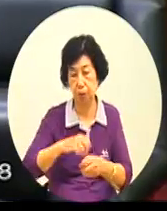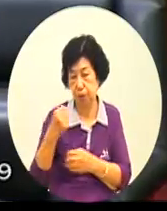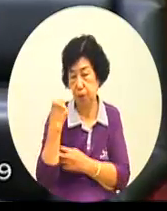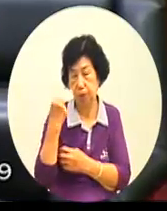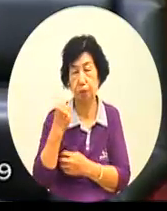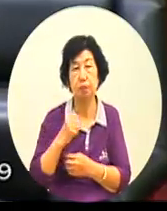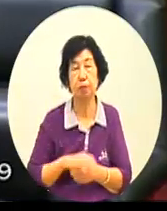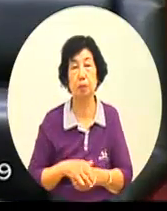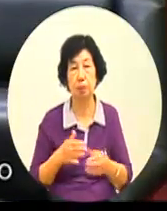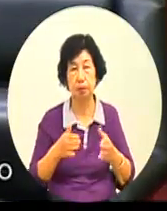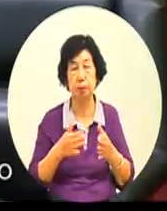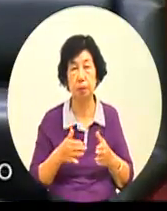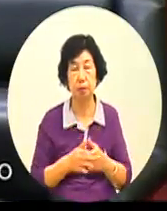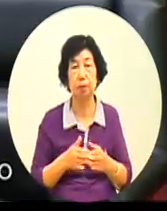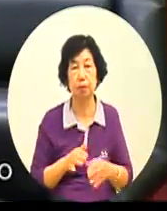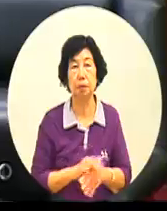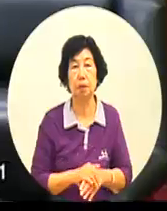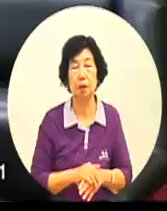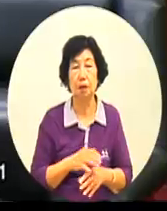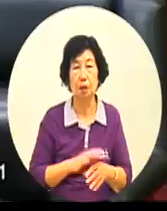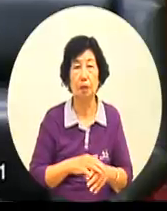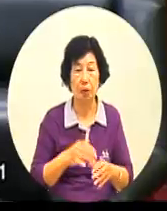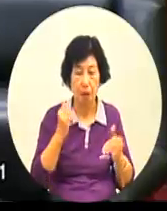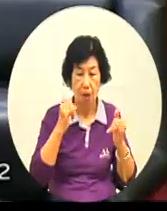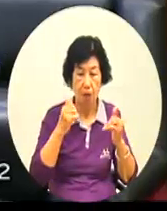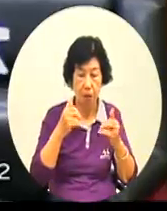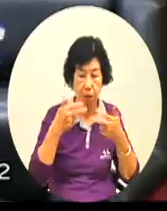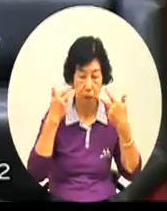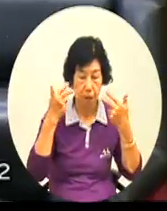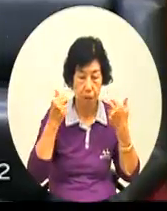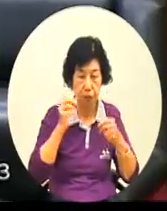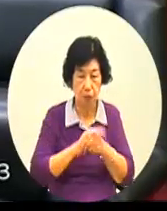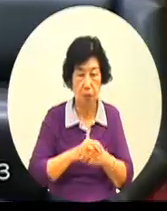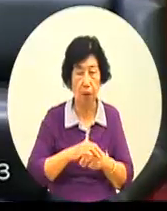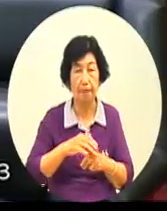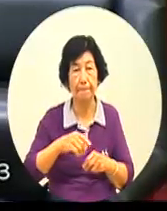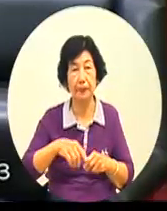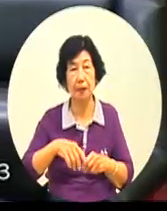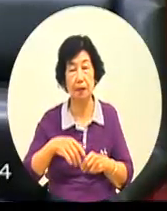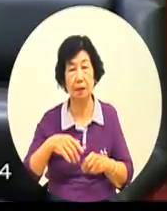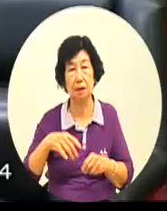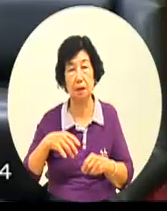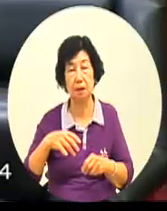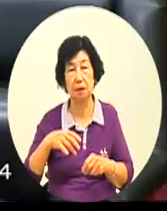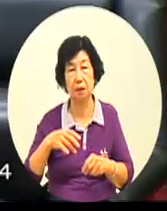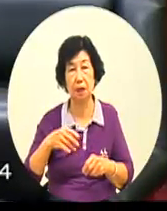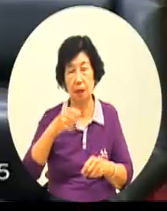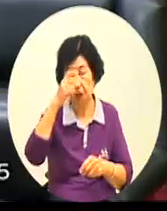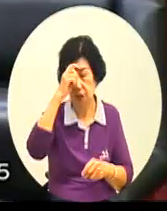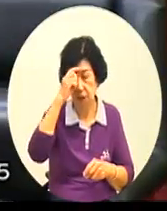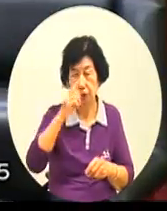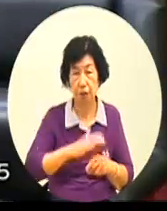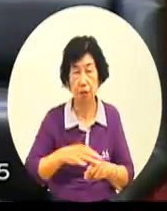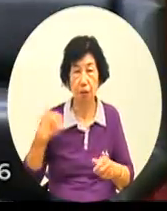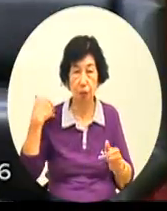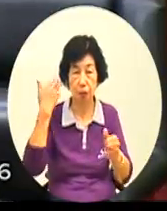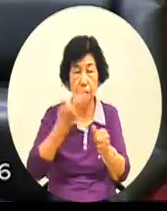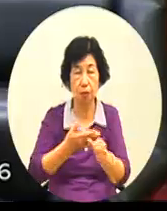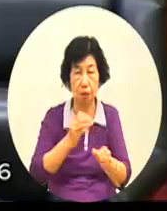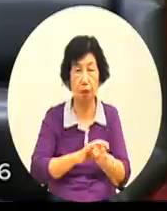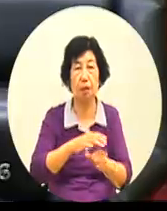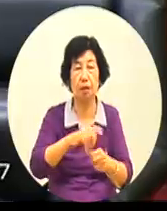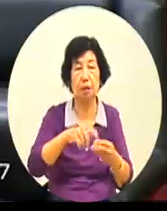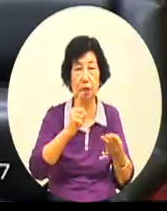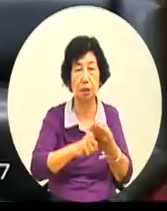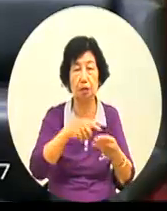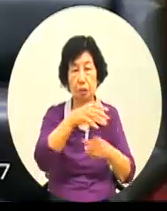们所有的希望期盼都在你们的身上，回馈嘛。刚刚我那个国中主委也讲了，